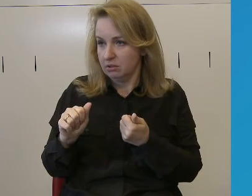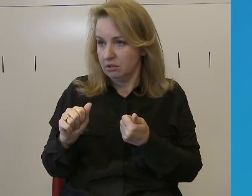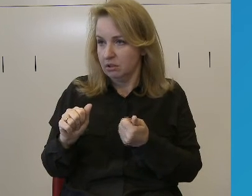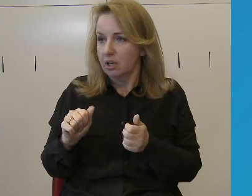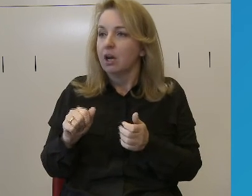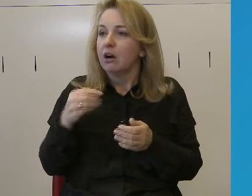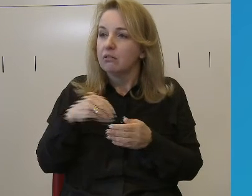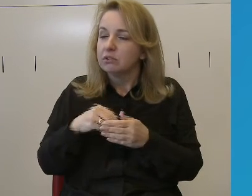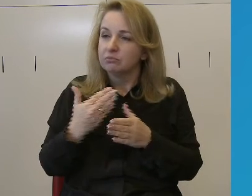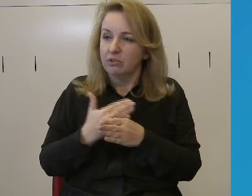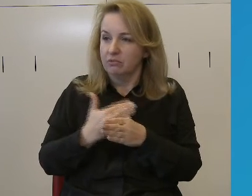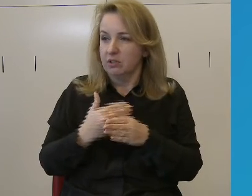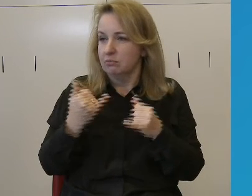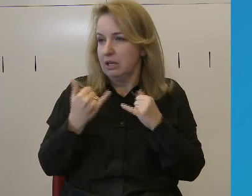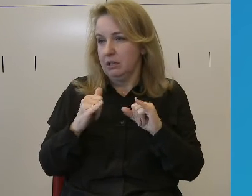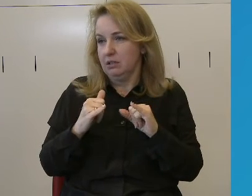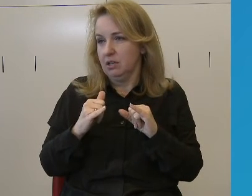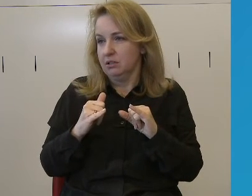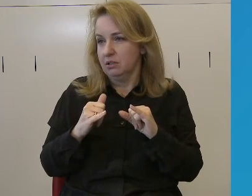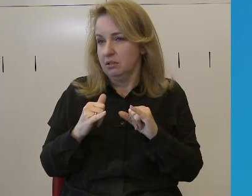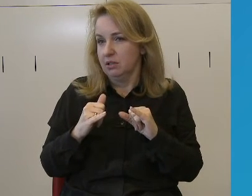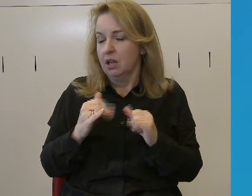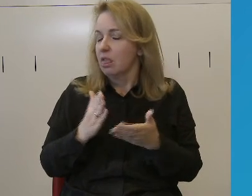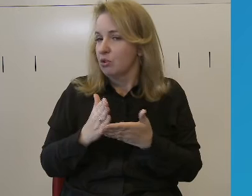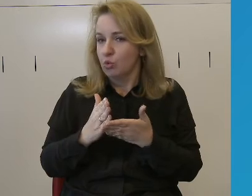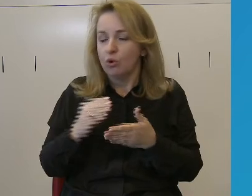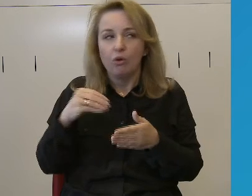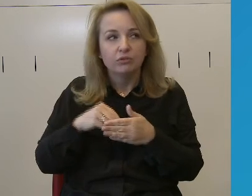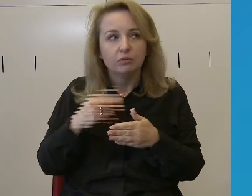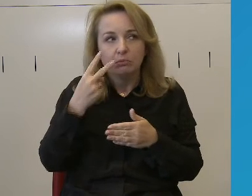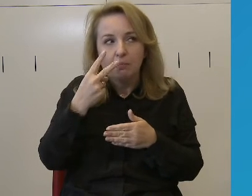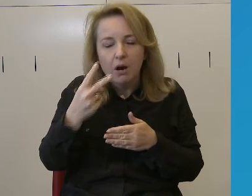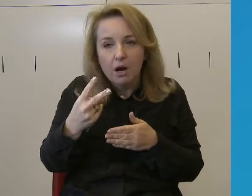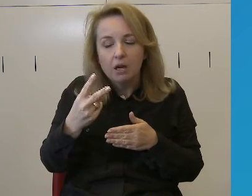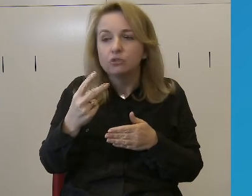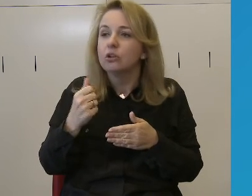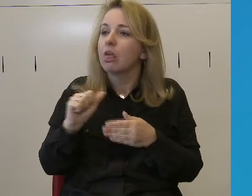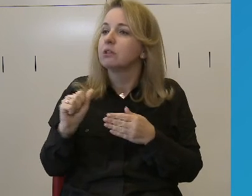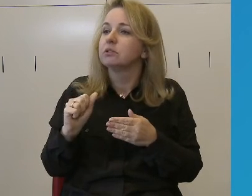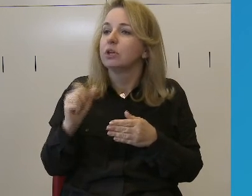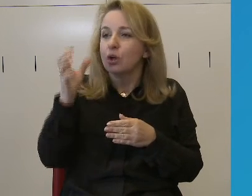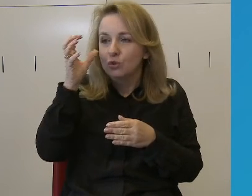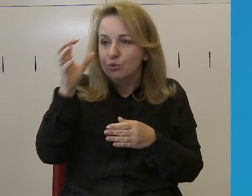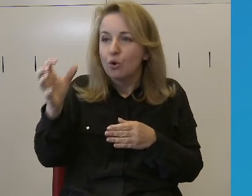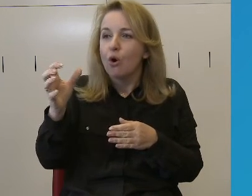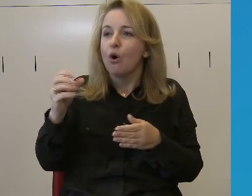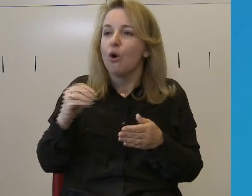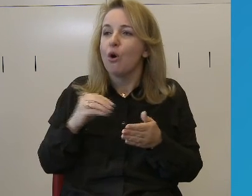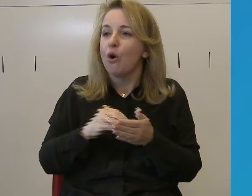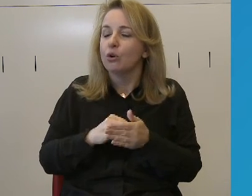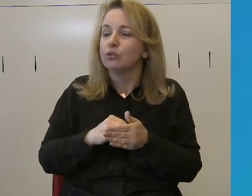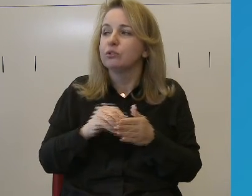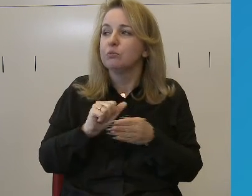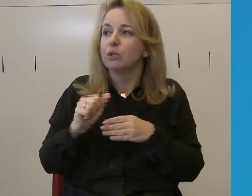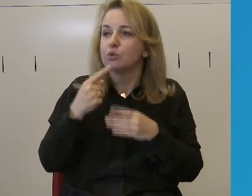tradycyjny w biznesie. To nie tylko biznes, ale dostrzeżenie potencjału w tych, którzy odpowiadają